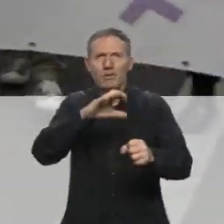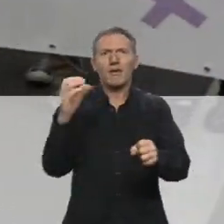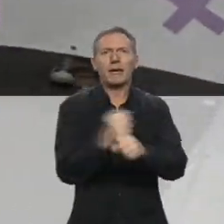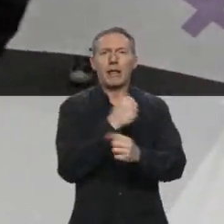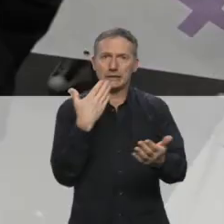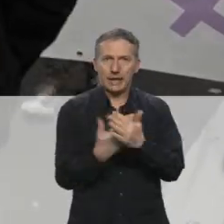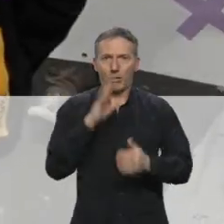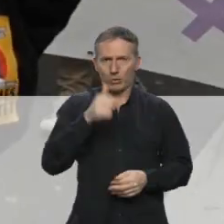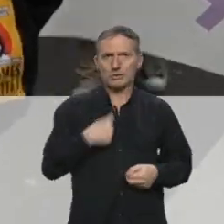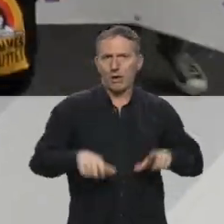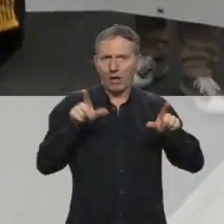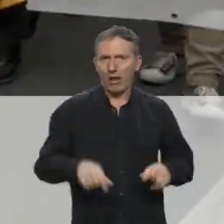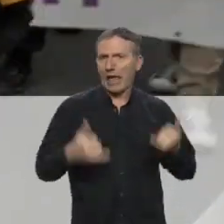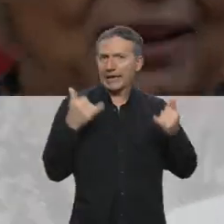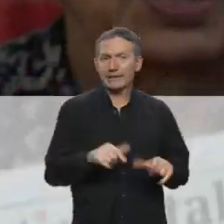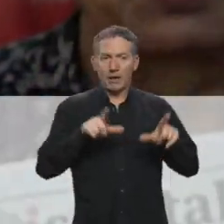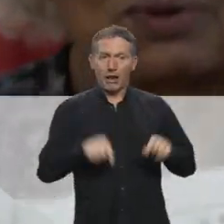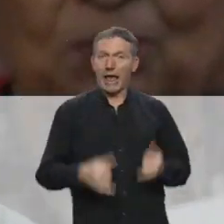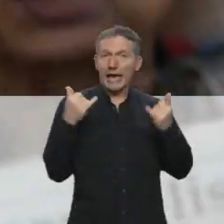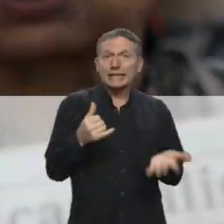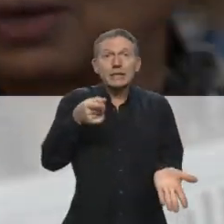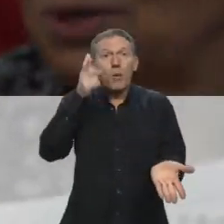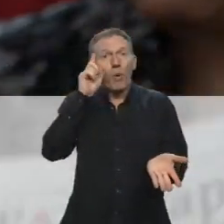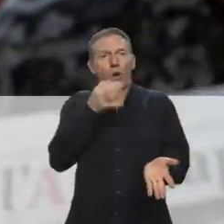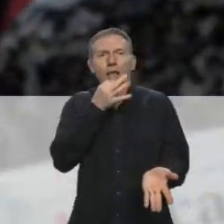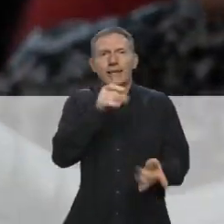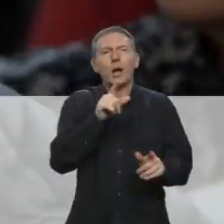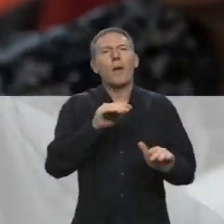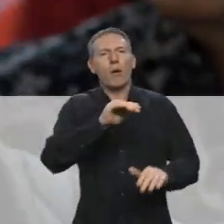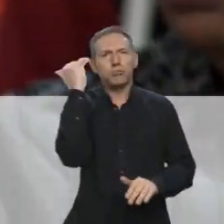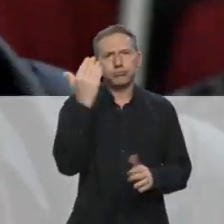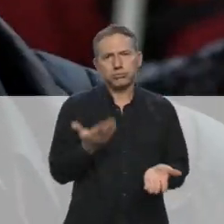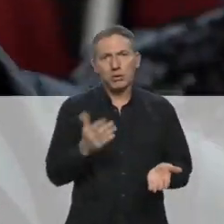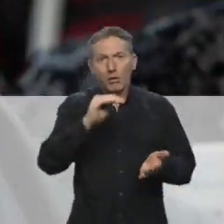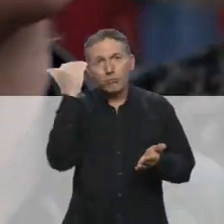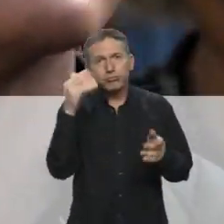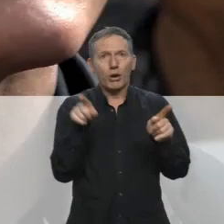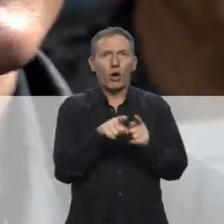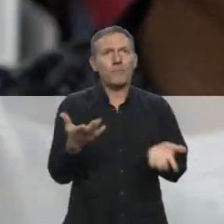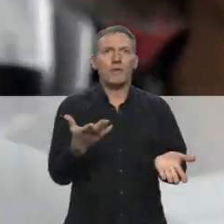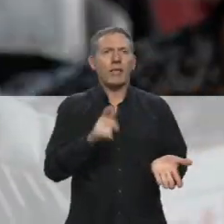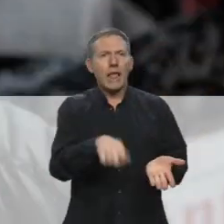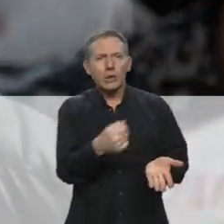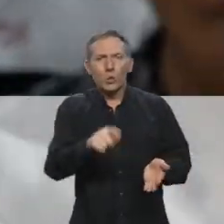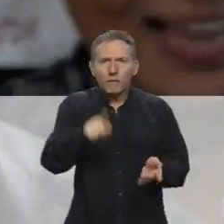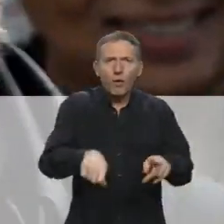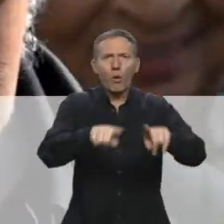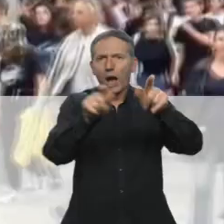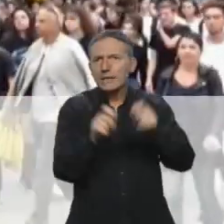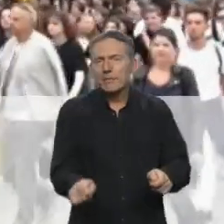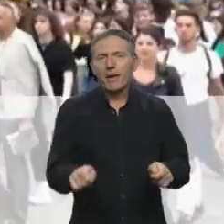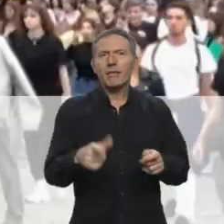pour gagner. Voilà pourquoi on est là. On est là dans cette élection pour dire qu'on en a assez, pour dire que la nature doit